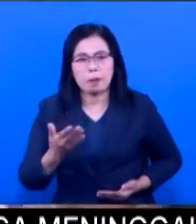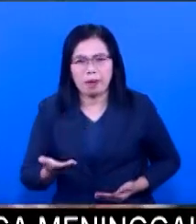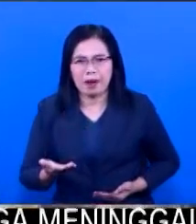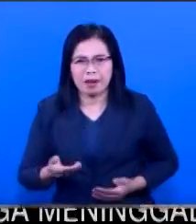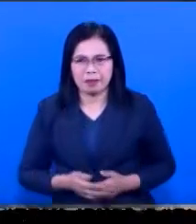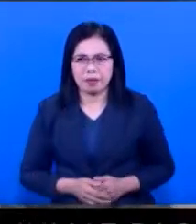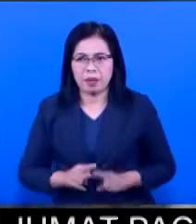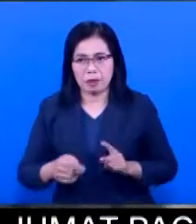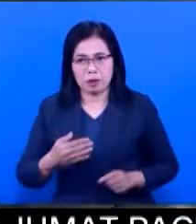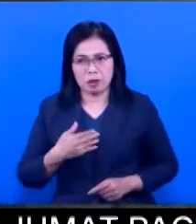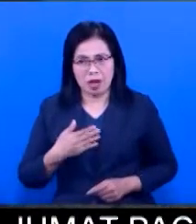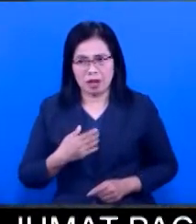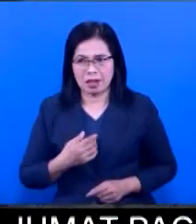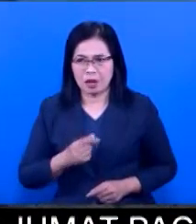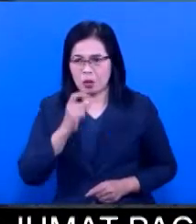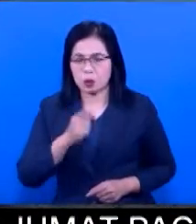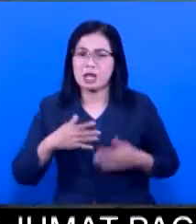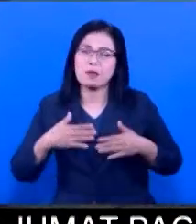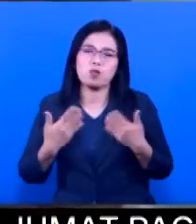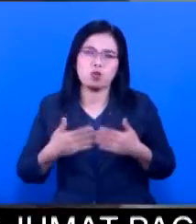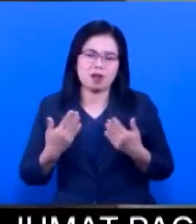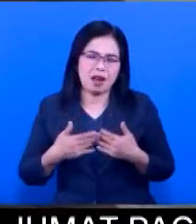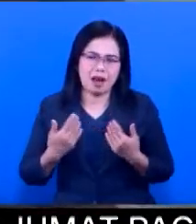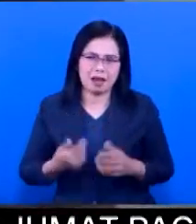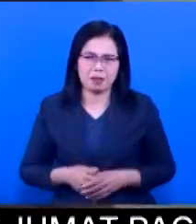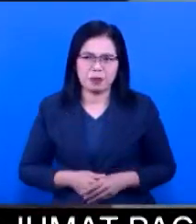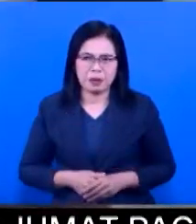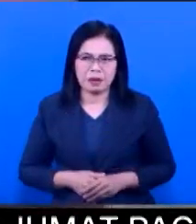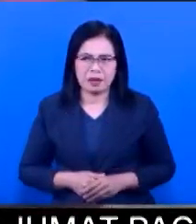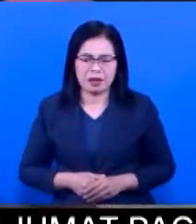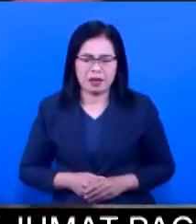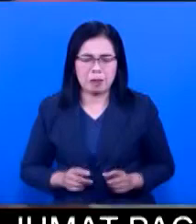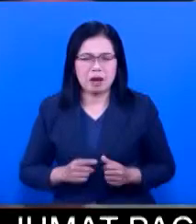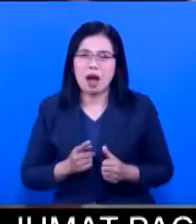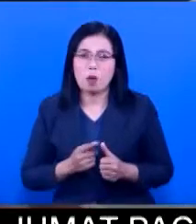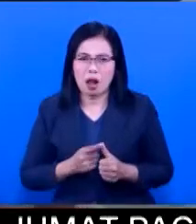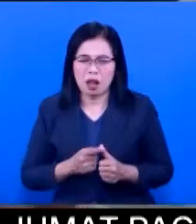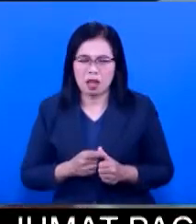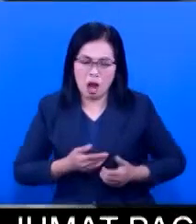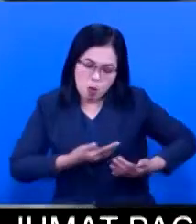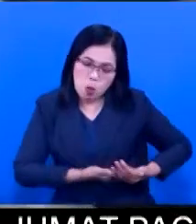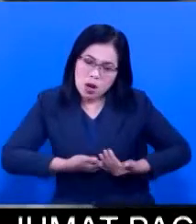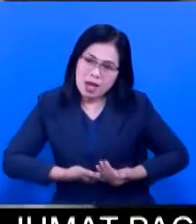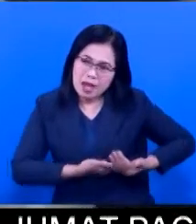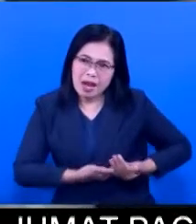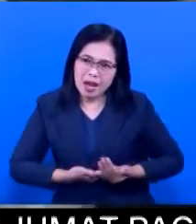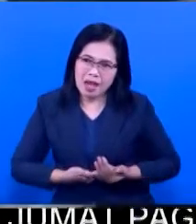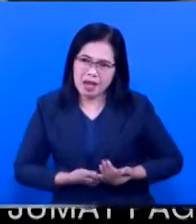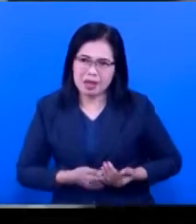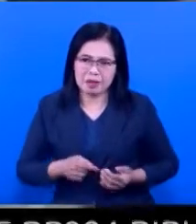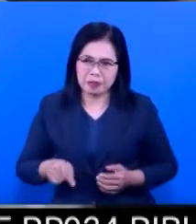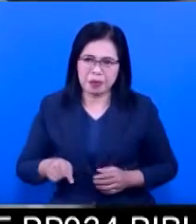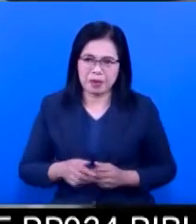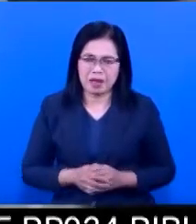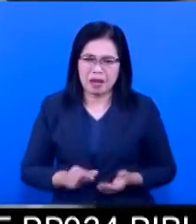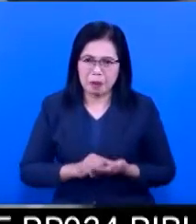Tetapi kalau saya, untuk hiburan. Karena pada awalnya boneka ini, yang kita sebut Reborn Doll